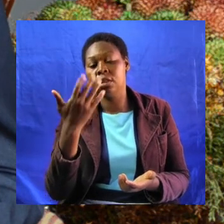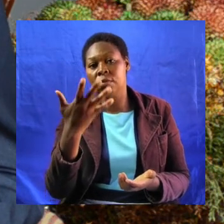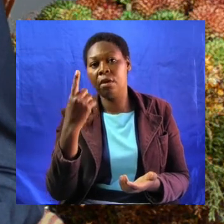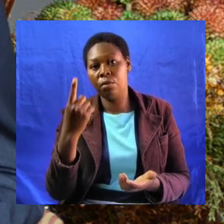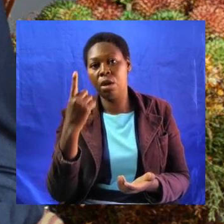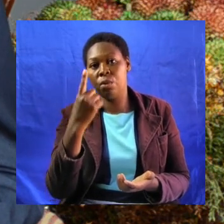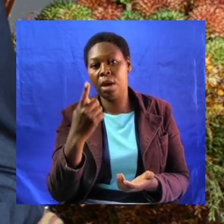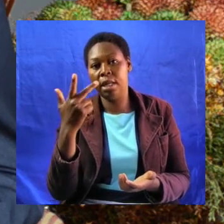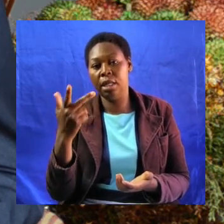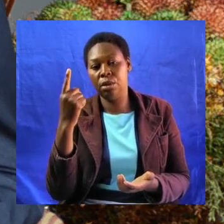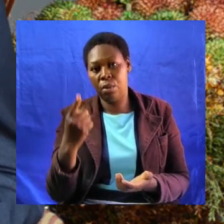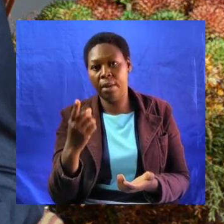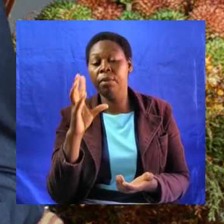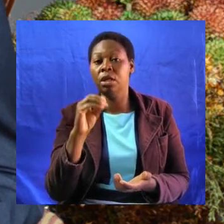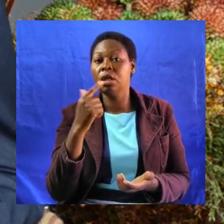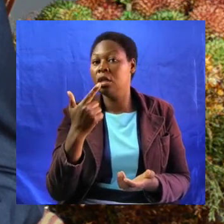0774-651-181.